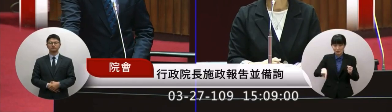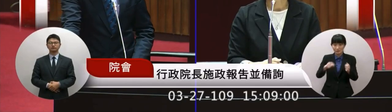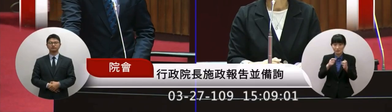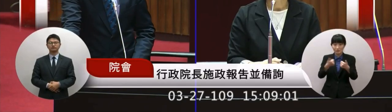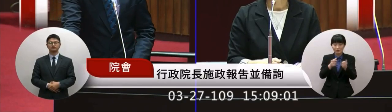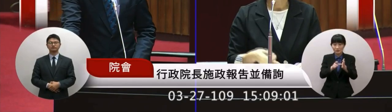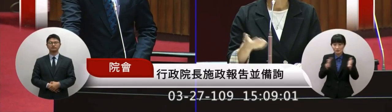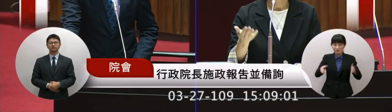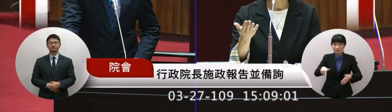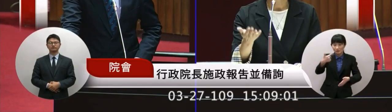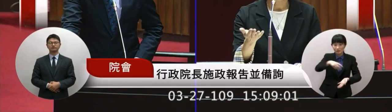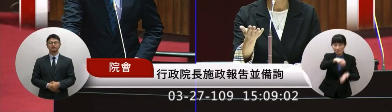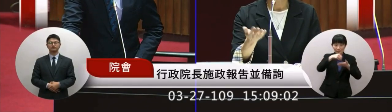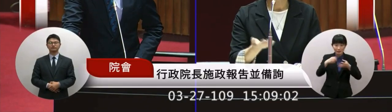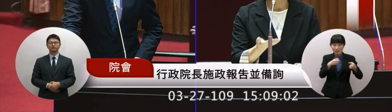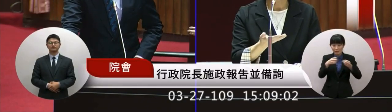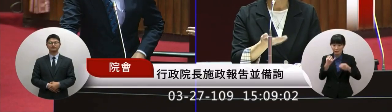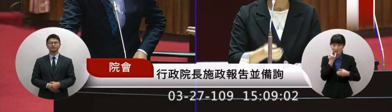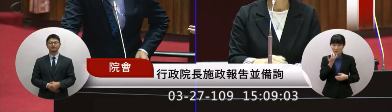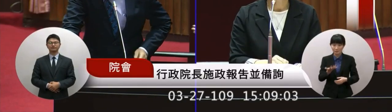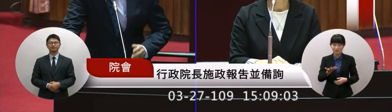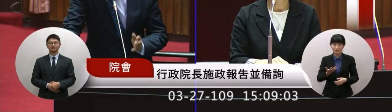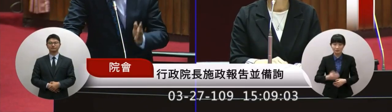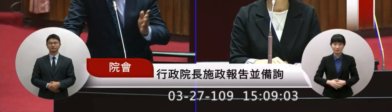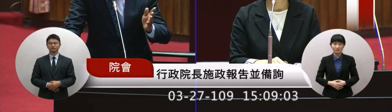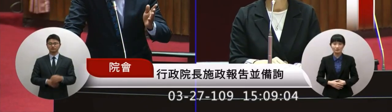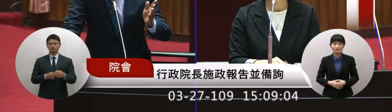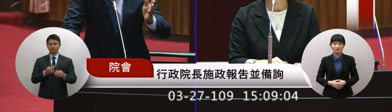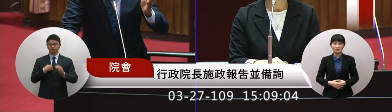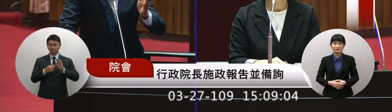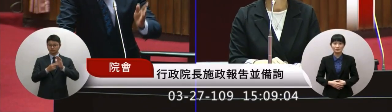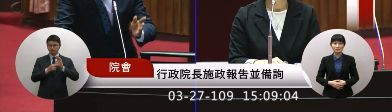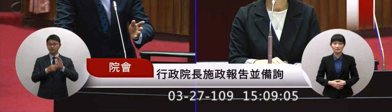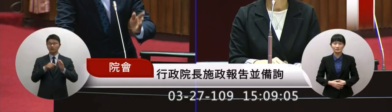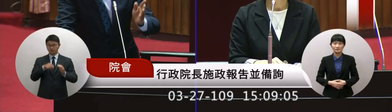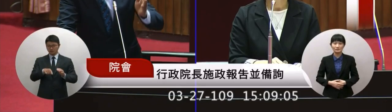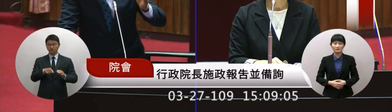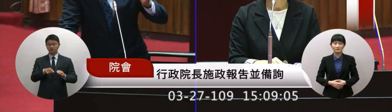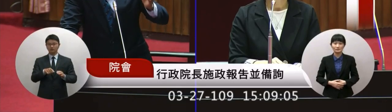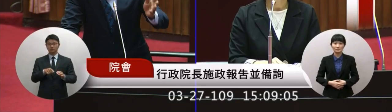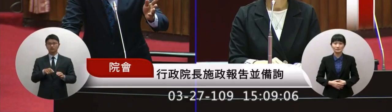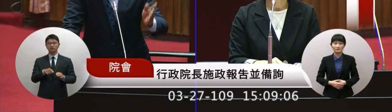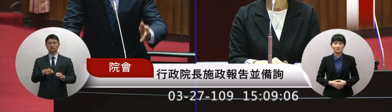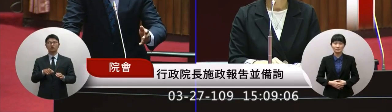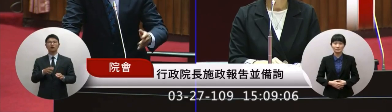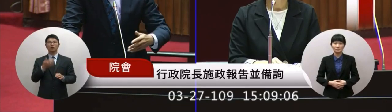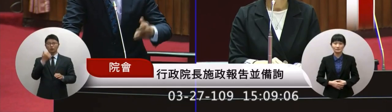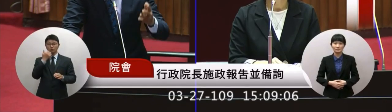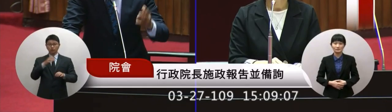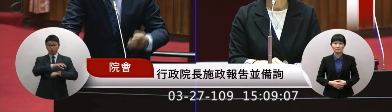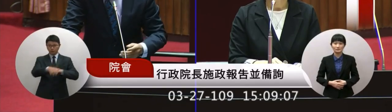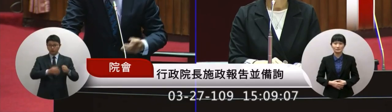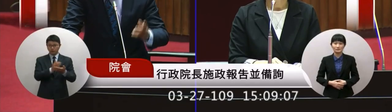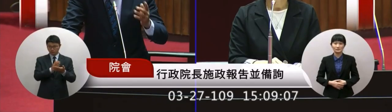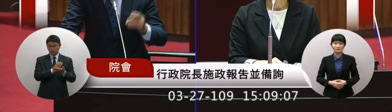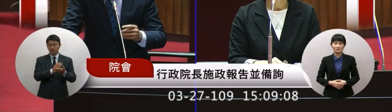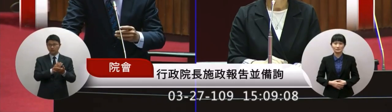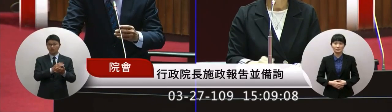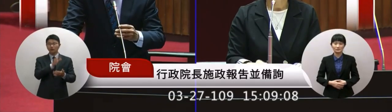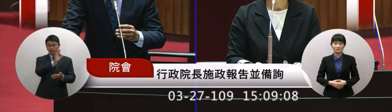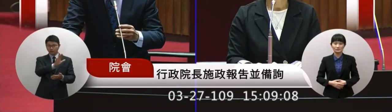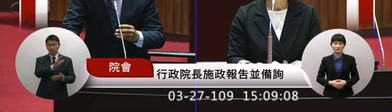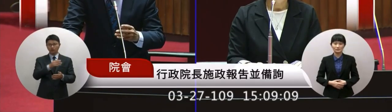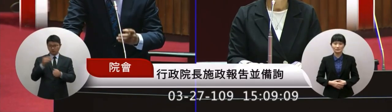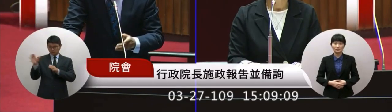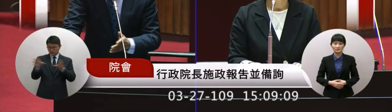来，请院长。 我们可以，其实我们可以直接在只要有环评的，我们可以资料就随